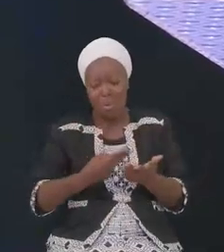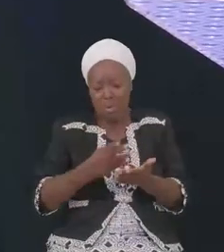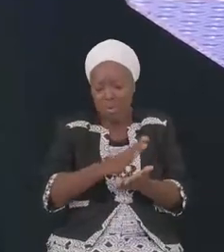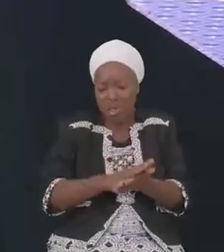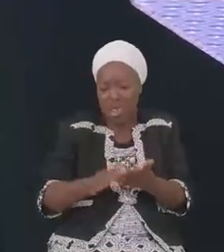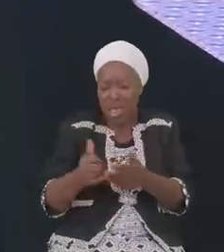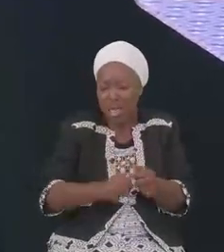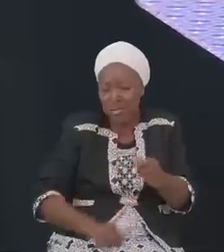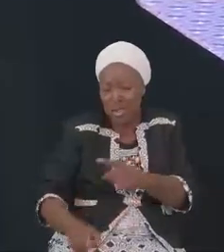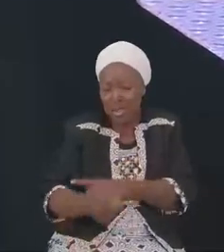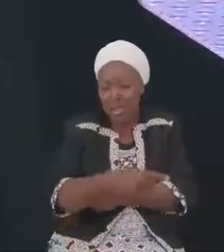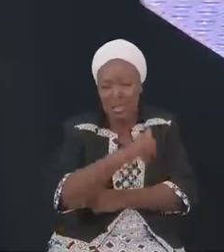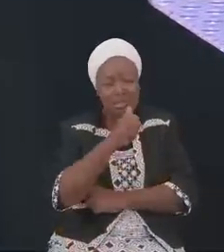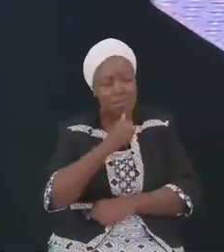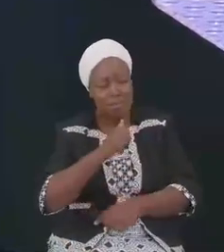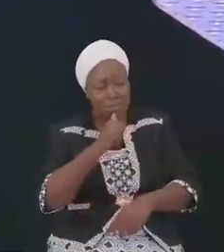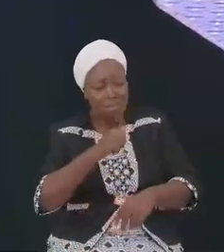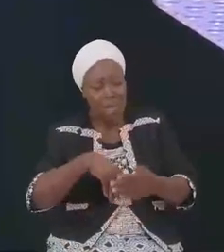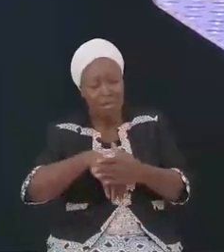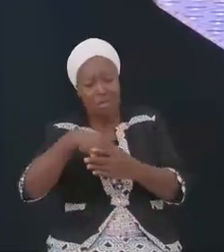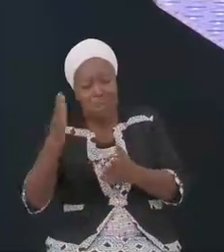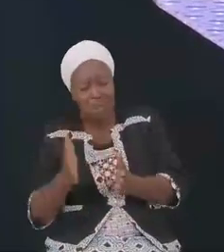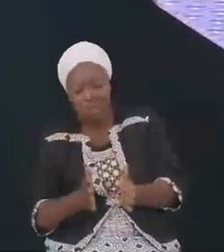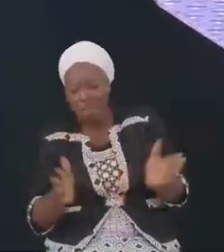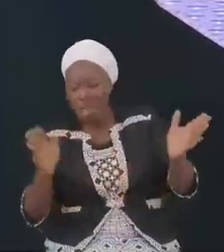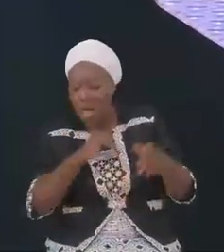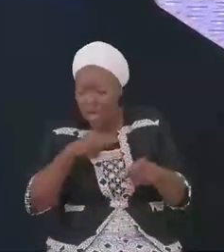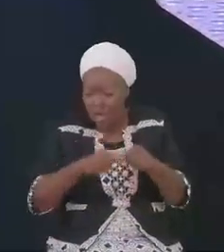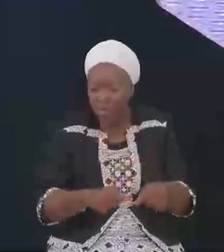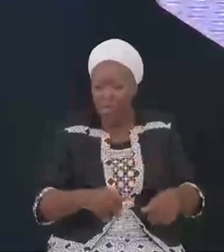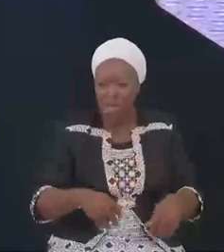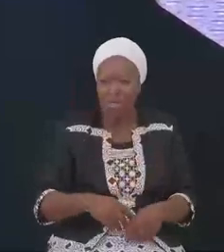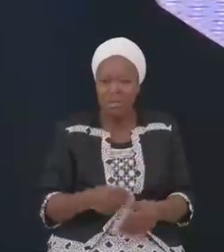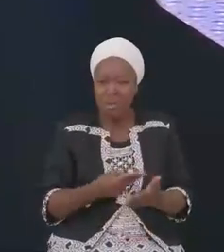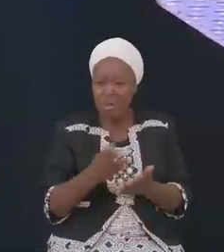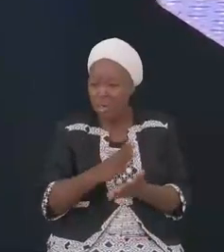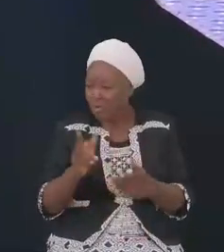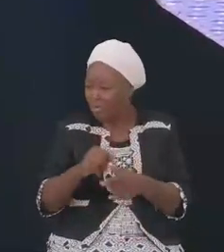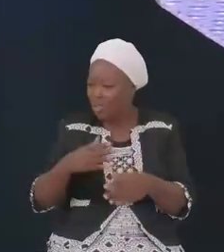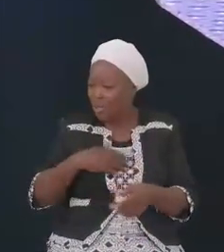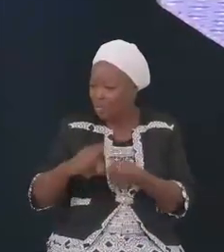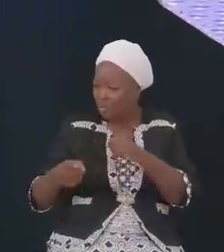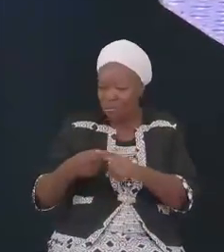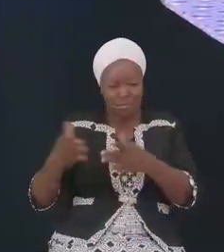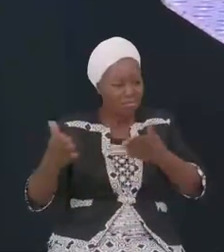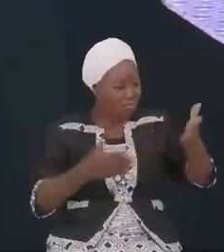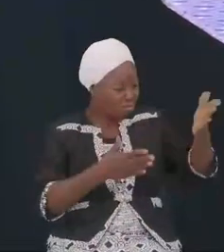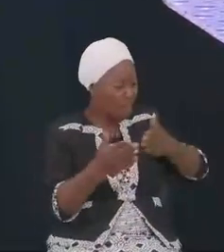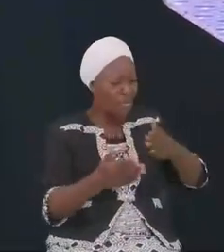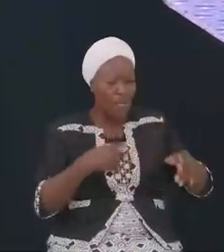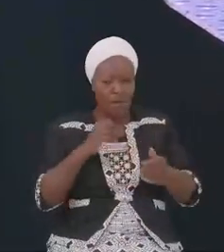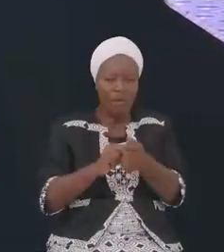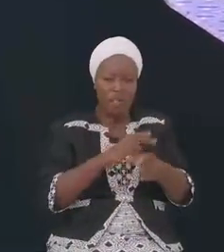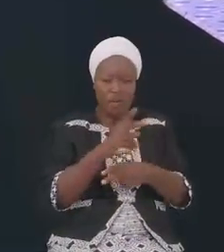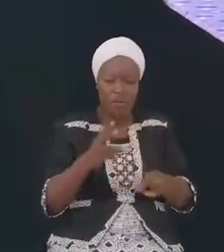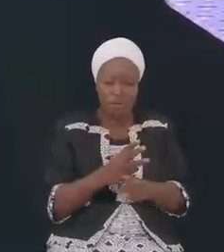en privé et en public? Comment quelqu'un peut demeurer saint avec les interactions avec les gens, avec le monde autour de nous? Comment quelqu'un